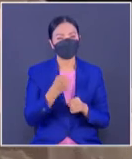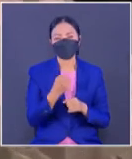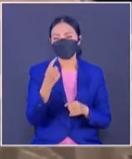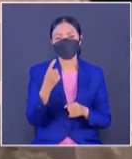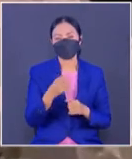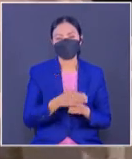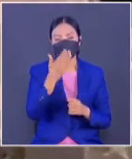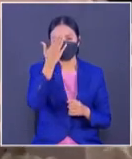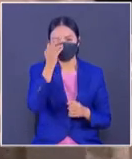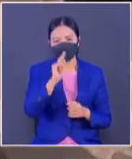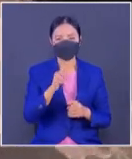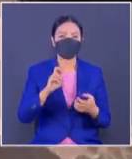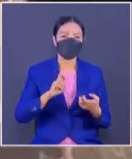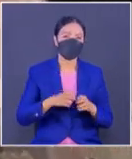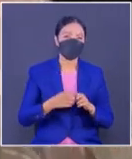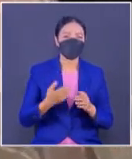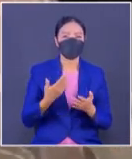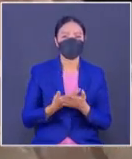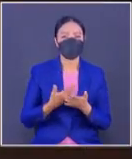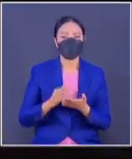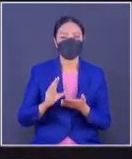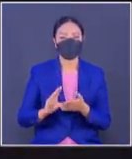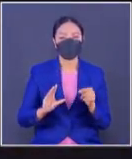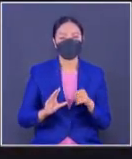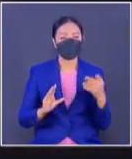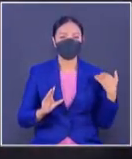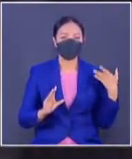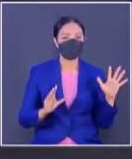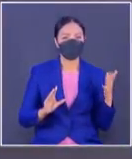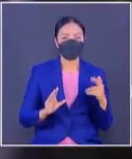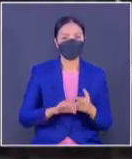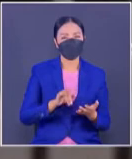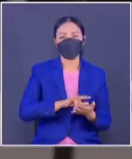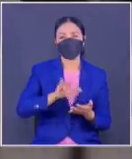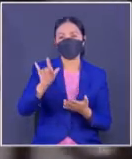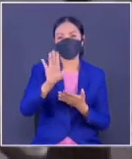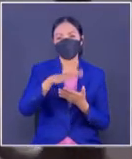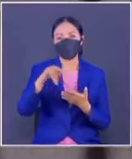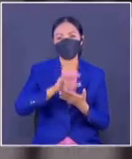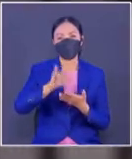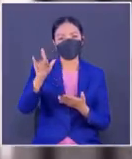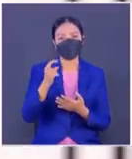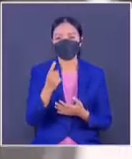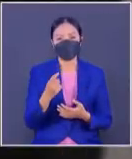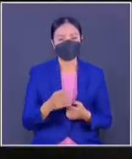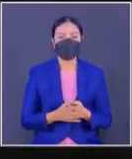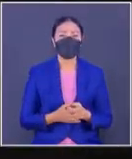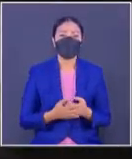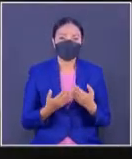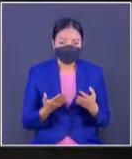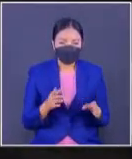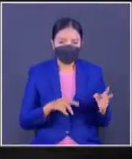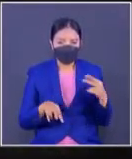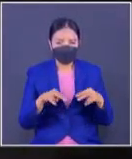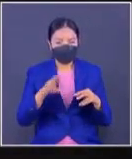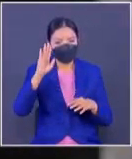ำได้เนื่องจากว่ามีปัญหาขัดข้องในเรื่องของงบประมาณครับไม่สามารถเดินทางไปต่างประเทศได้ส่วนการตรวจสอบ